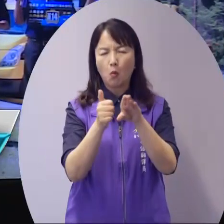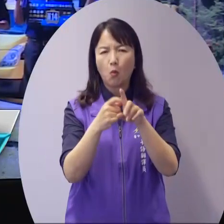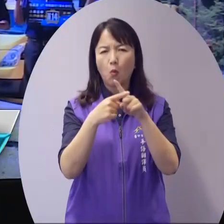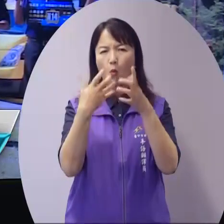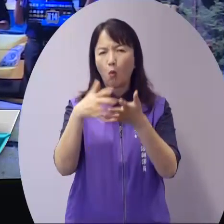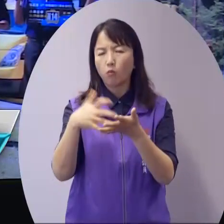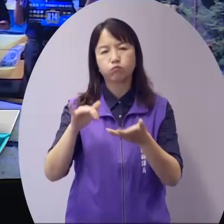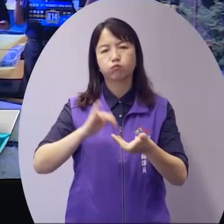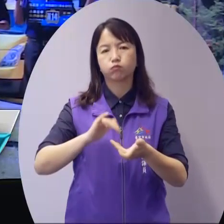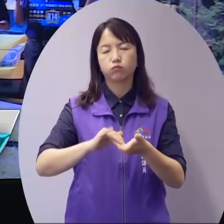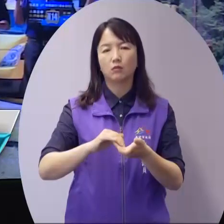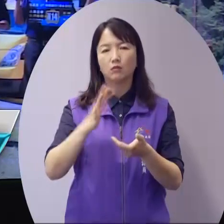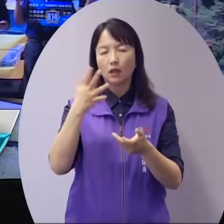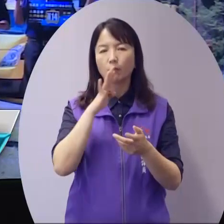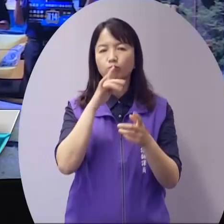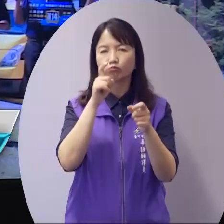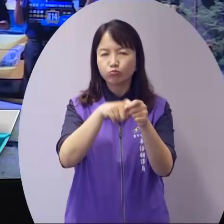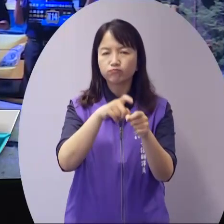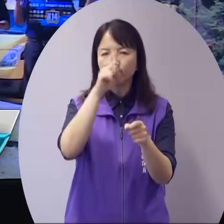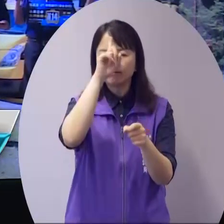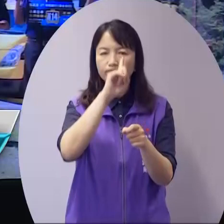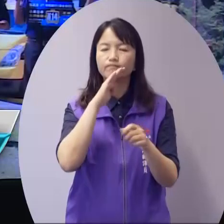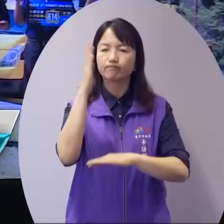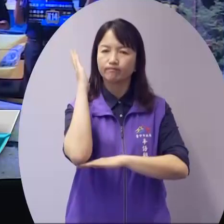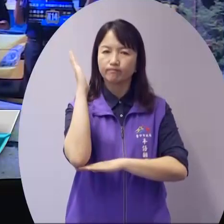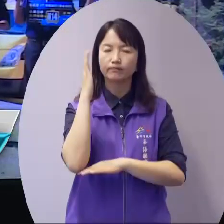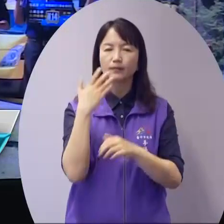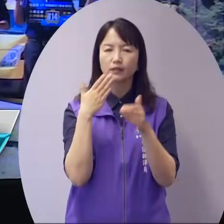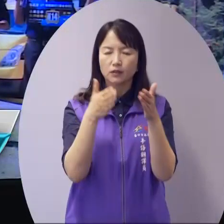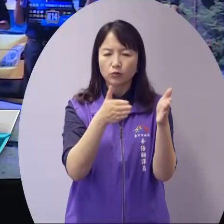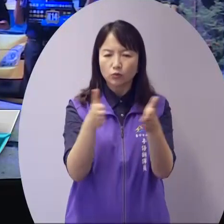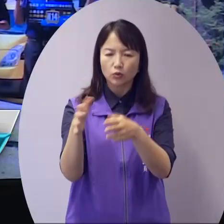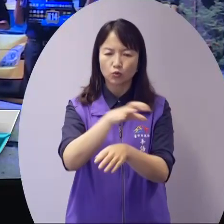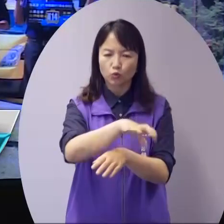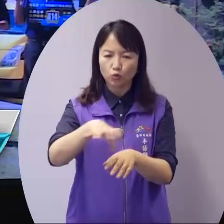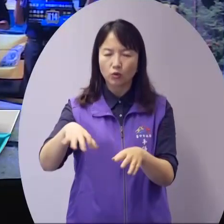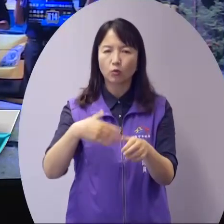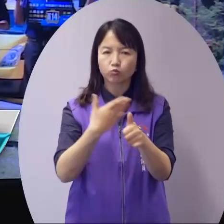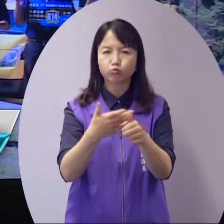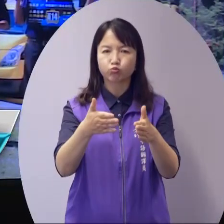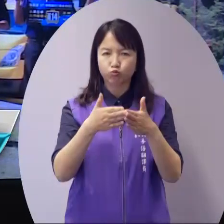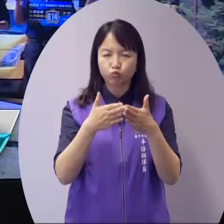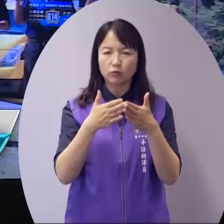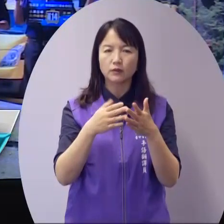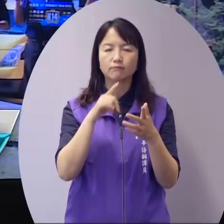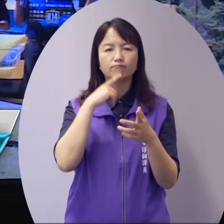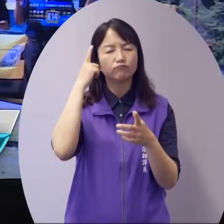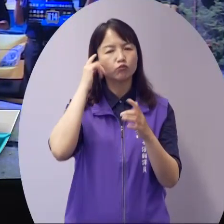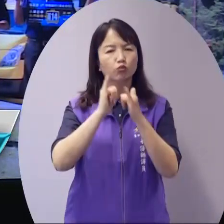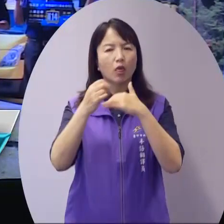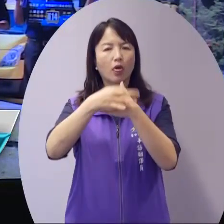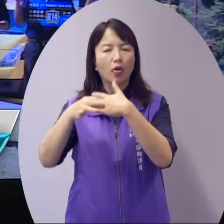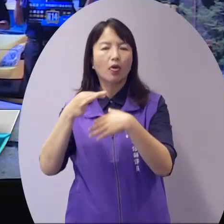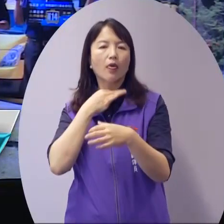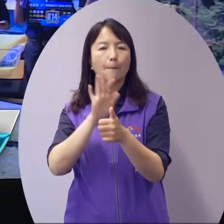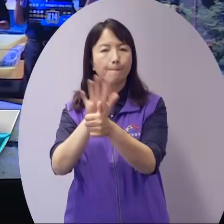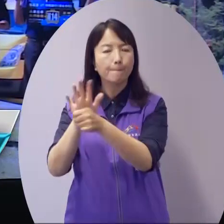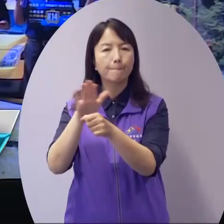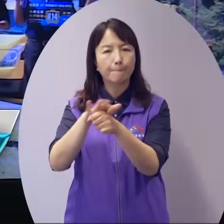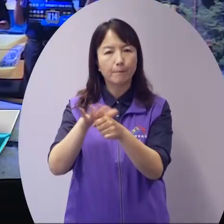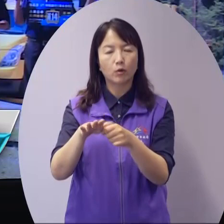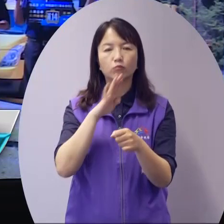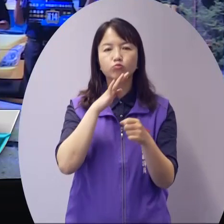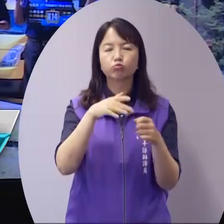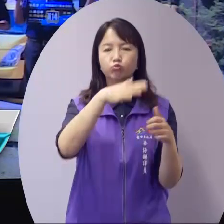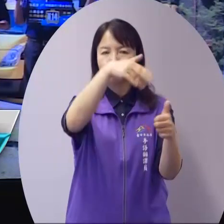多，但因为基于政府对于每个区域都必须要提供基本民行的满足，那这一块我们也